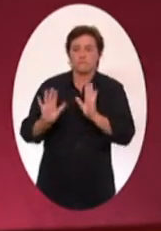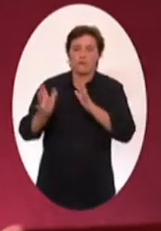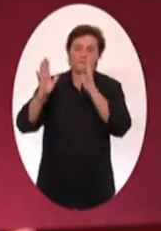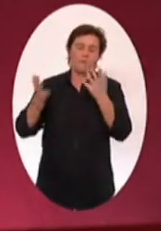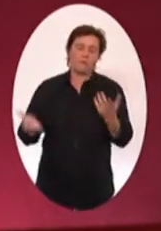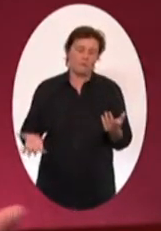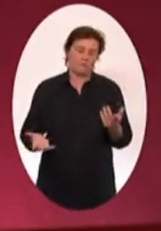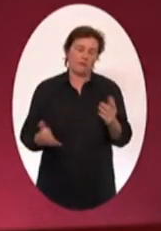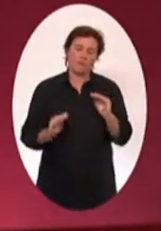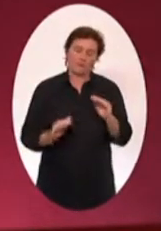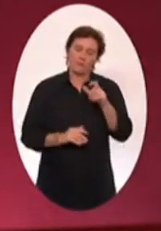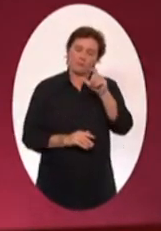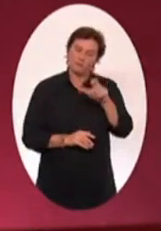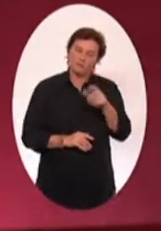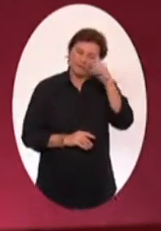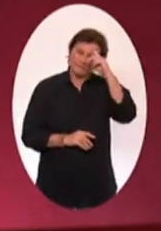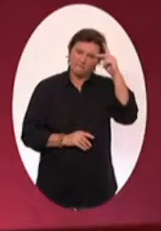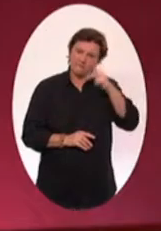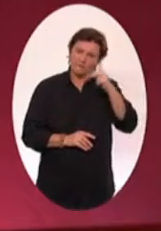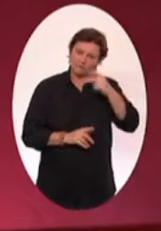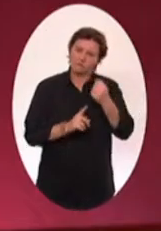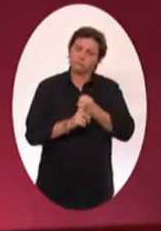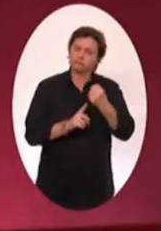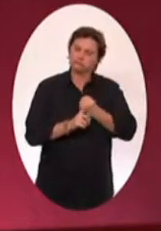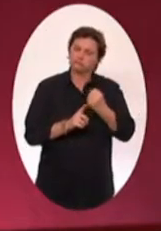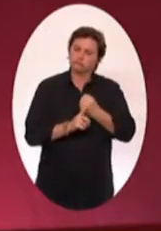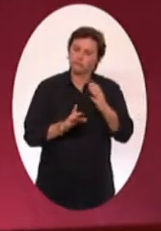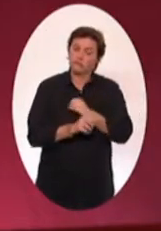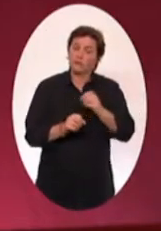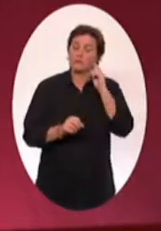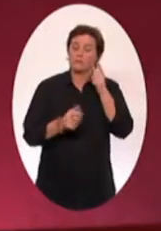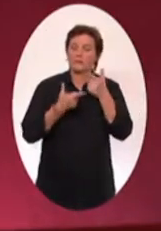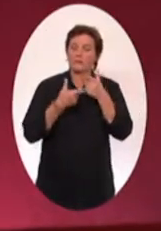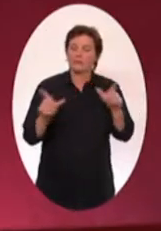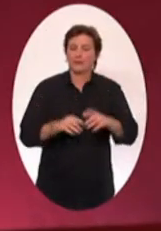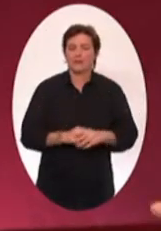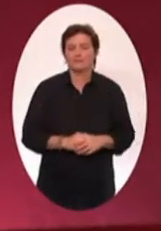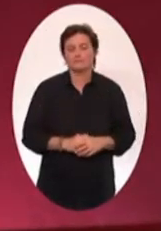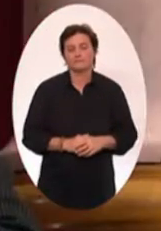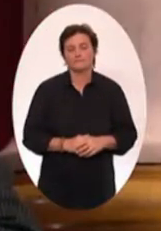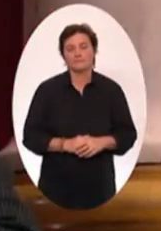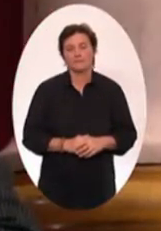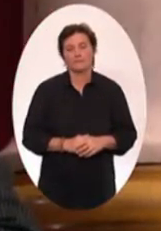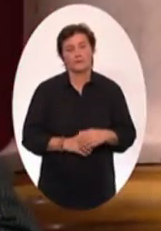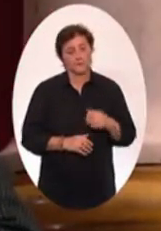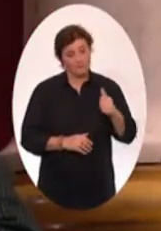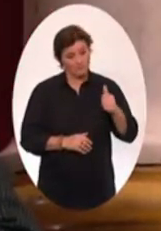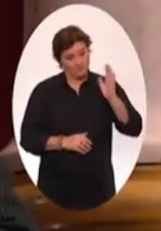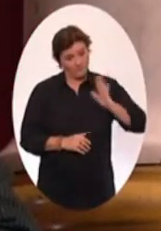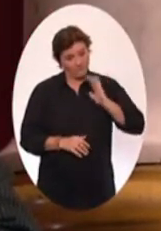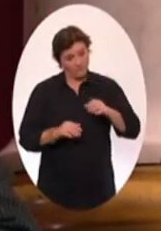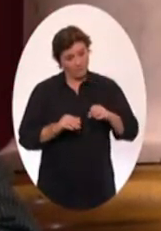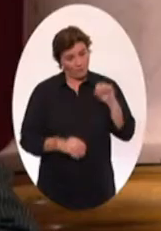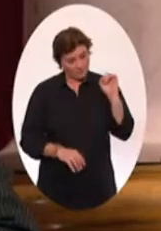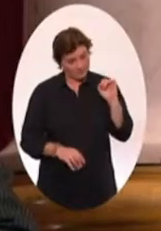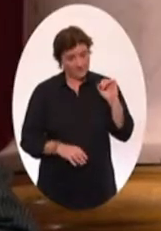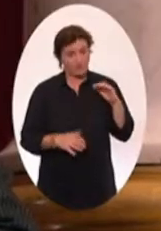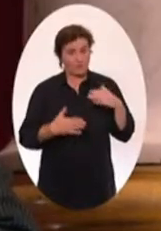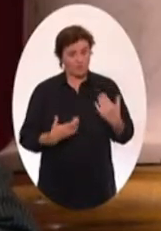ça a été un combat et un philosophe infatigable pour la liberté. Voilà. Vous qui avez été communiste et qui êtes